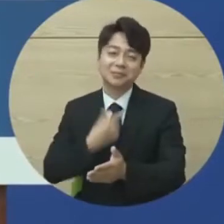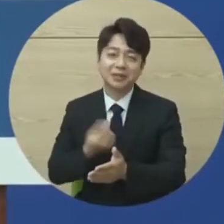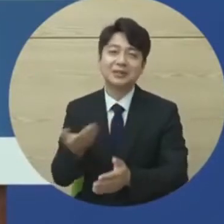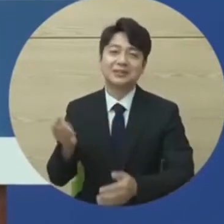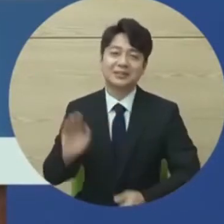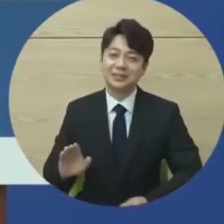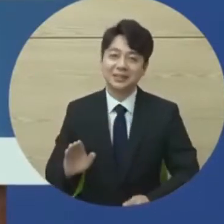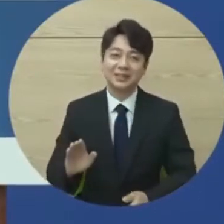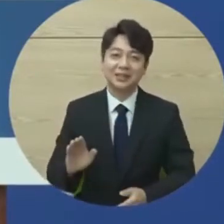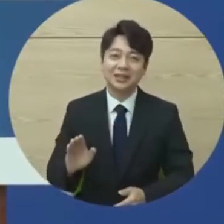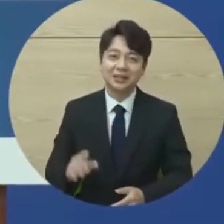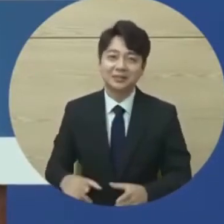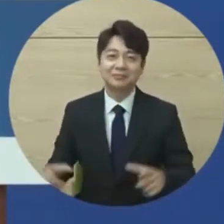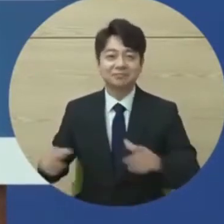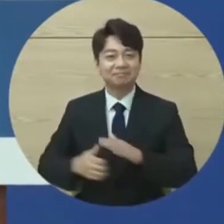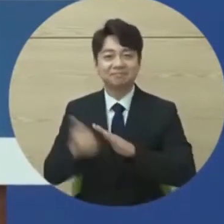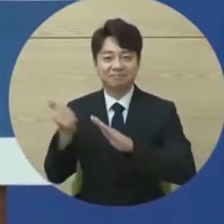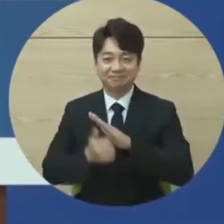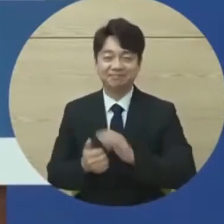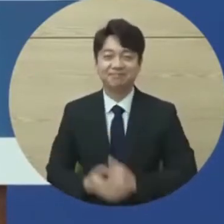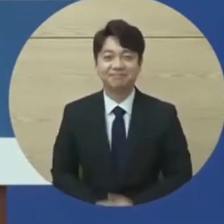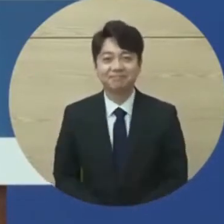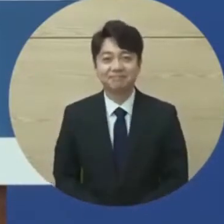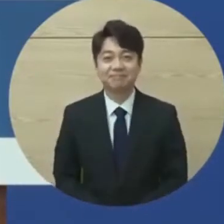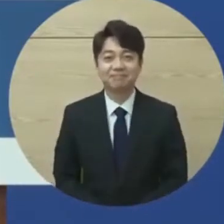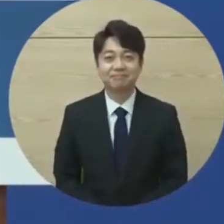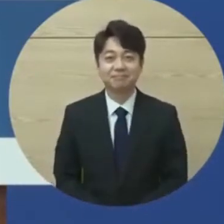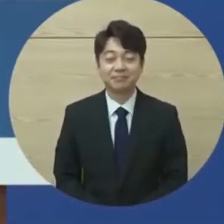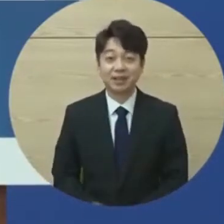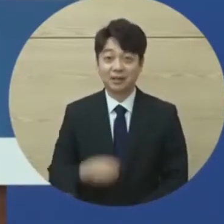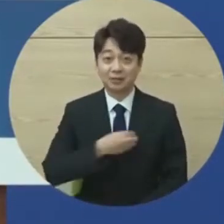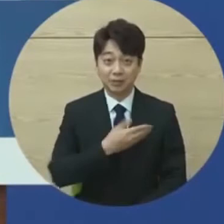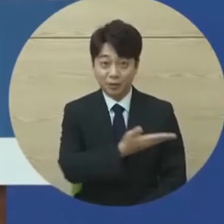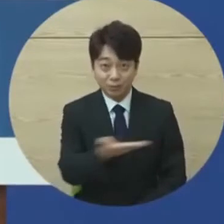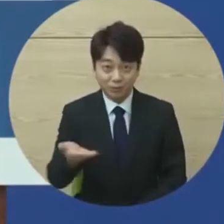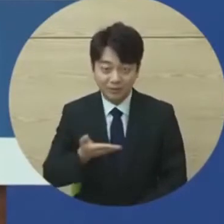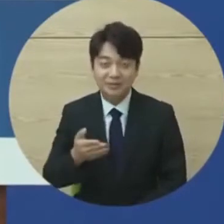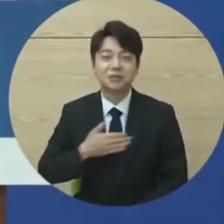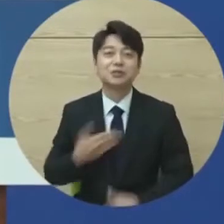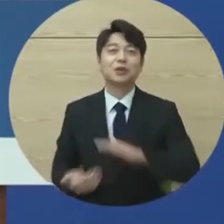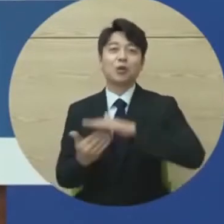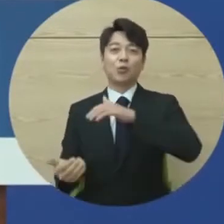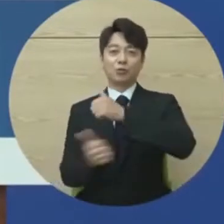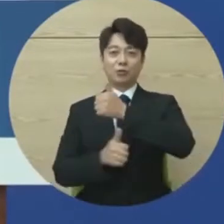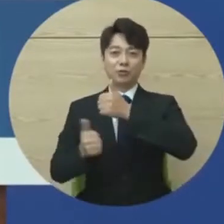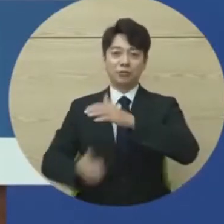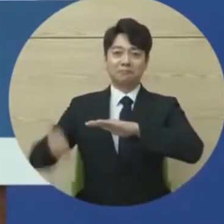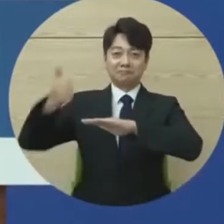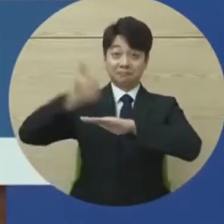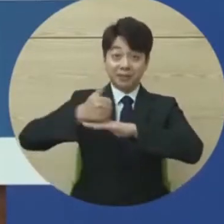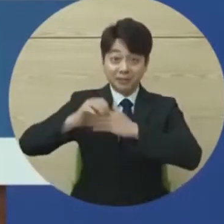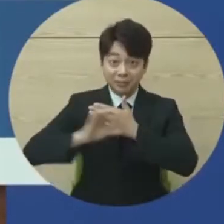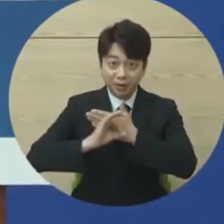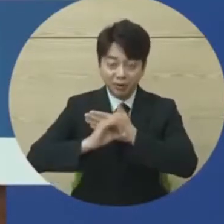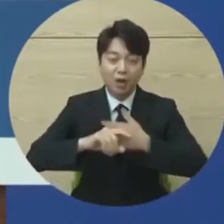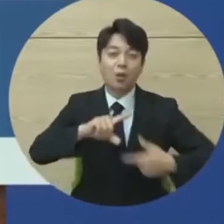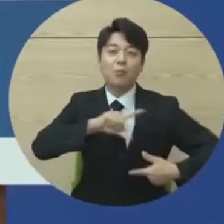우리 대의원 동지들께서, 당원 동지들께서 1등 최고위원으로 만들어주시면 명예 국회의원